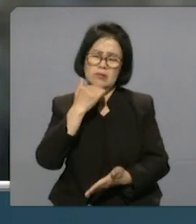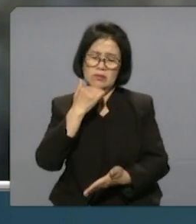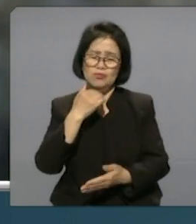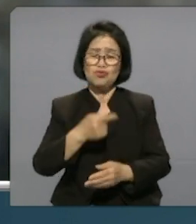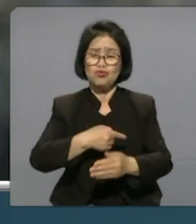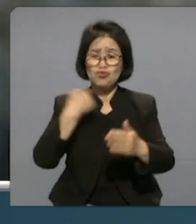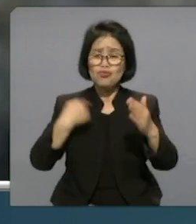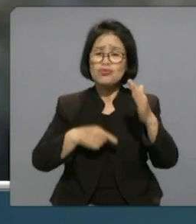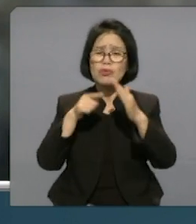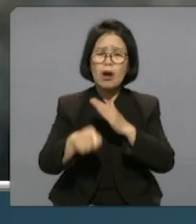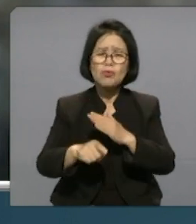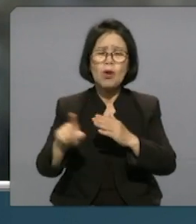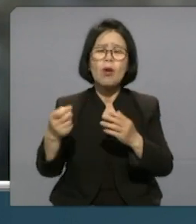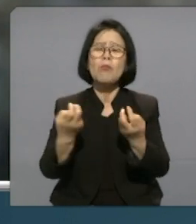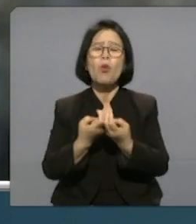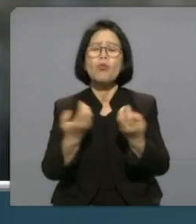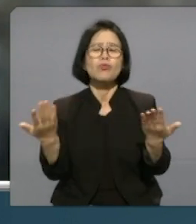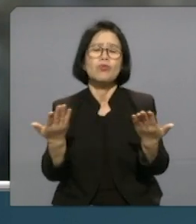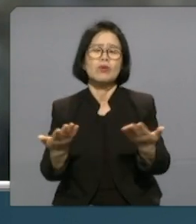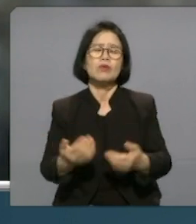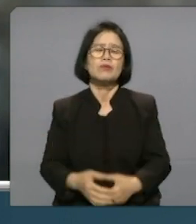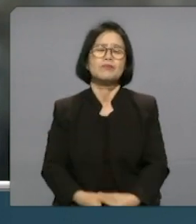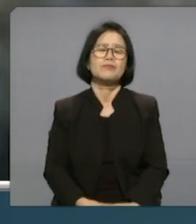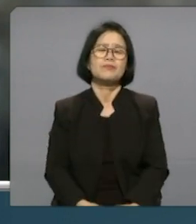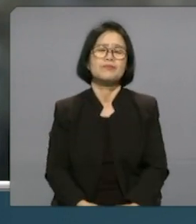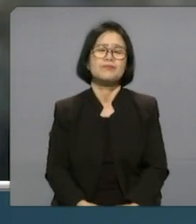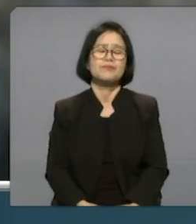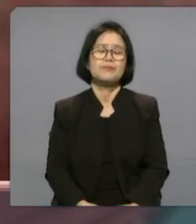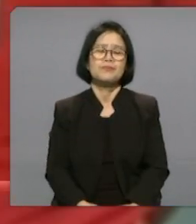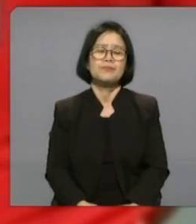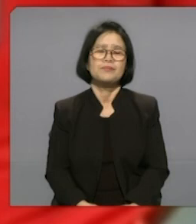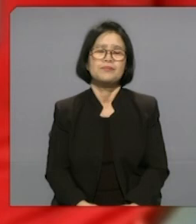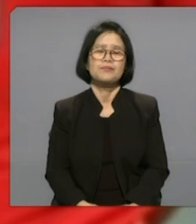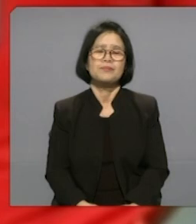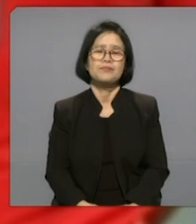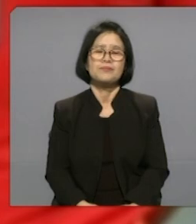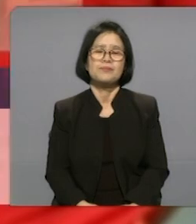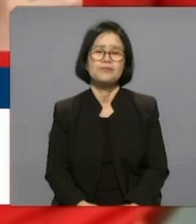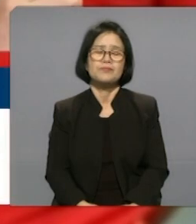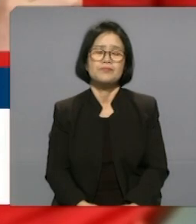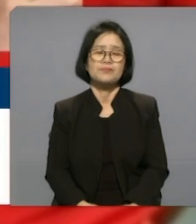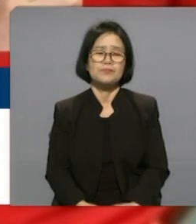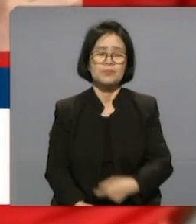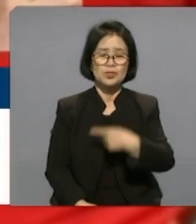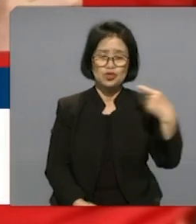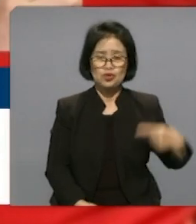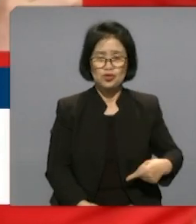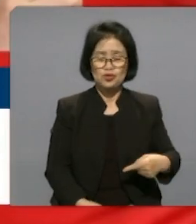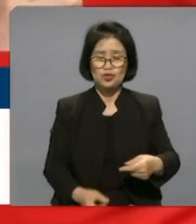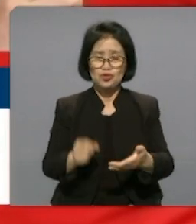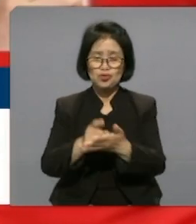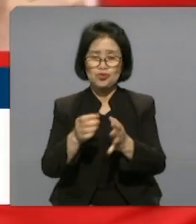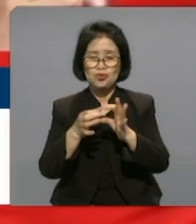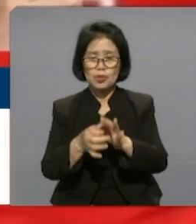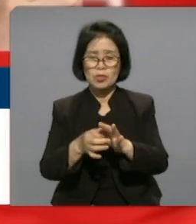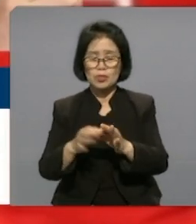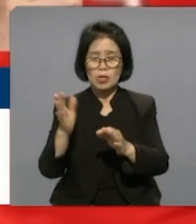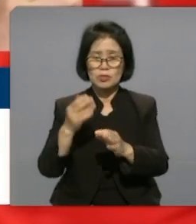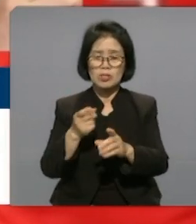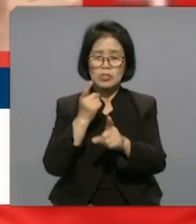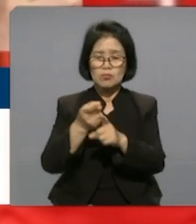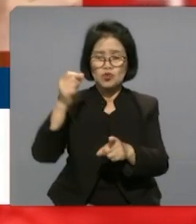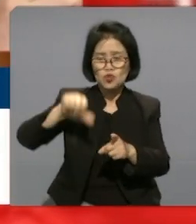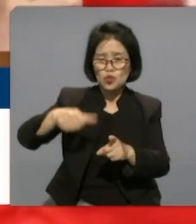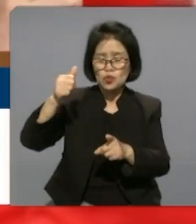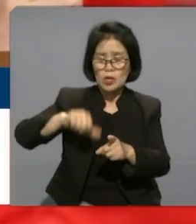간다 해도 무엇을 할 수 있을지 장담할 수 없는 상황입니다. 이제 중국에서 중국 축구계에서 최근에